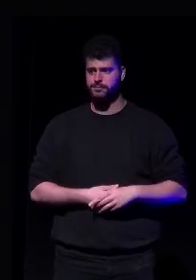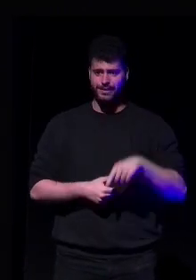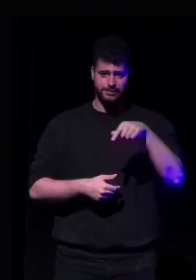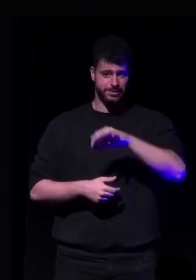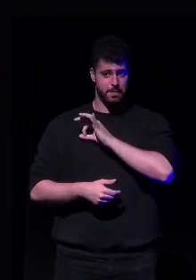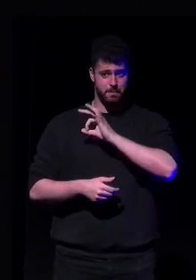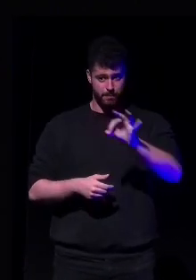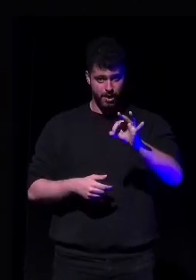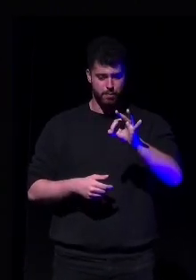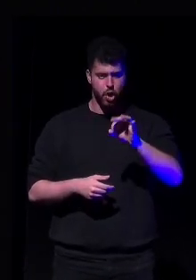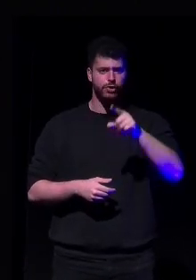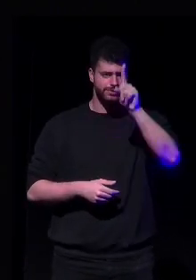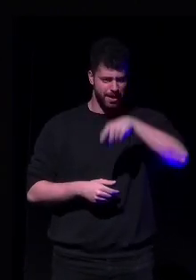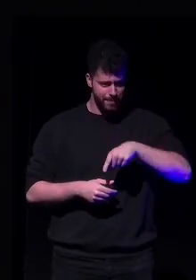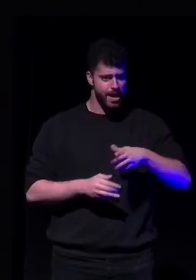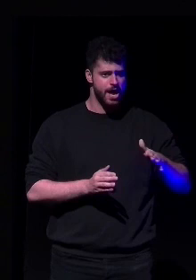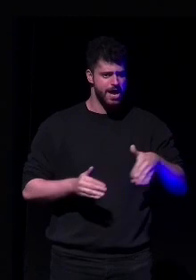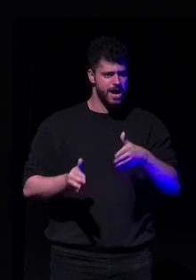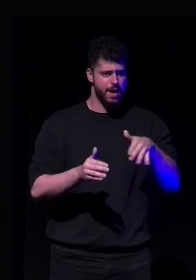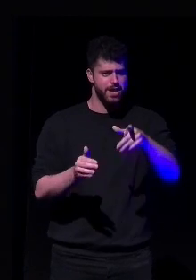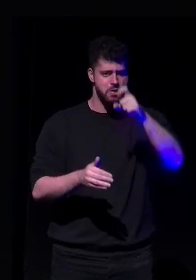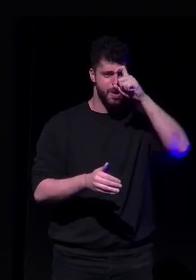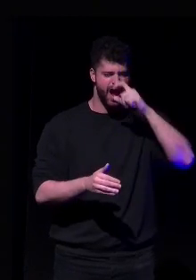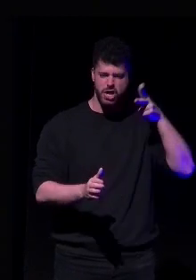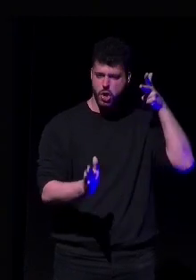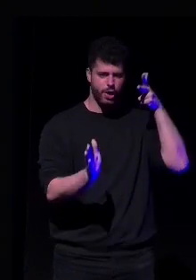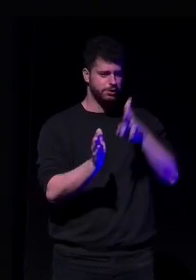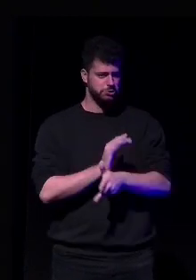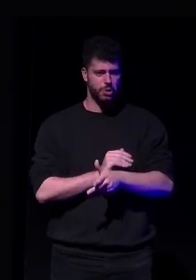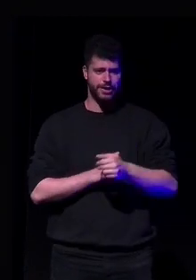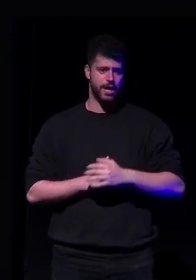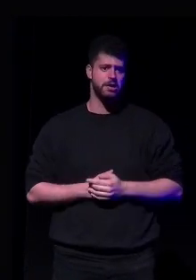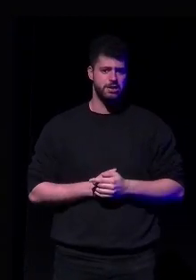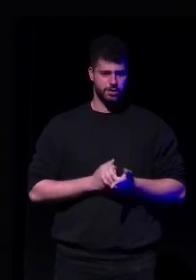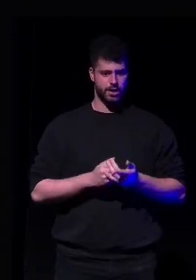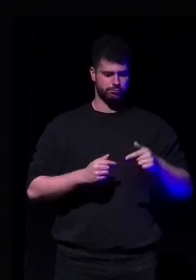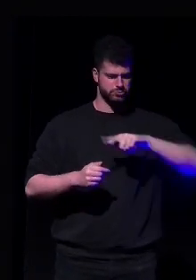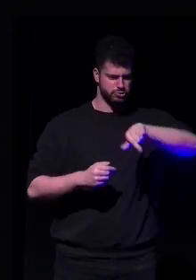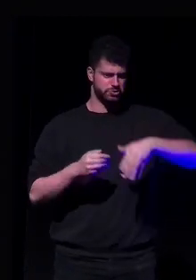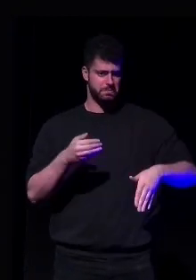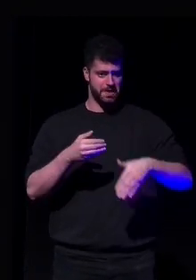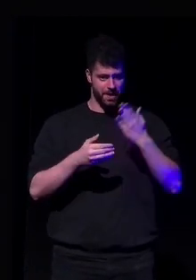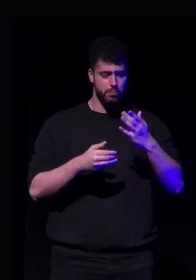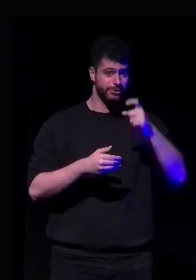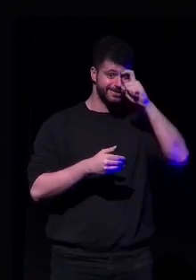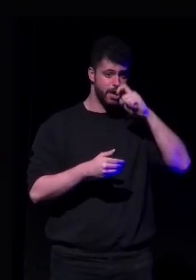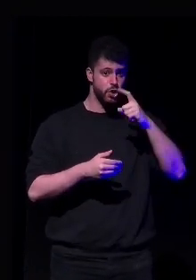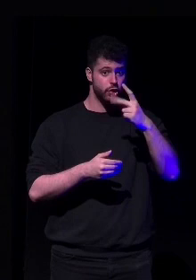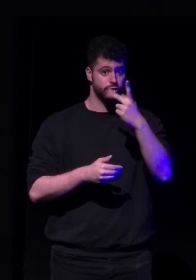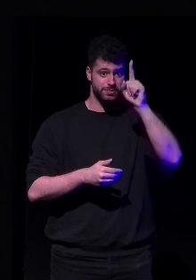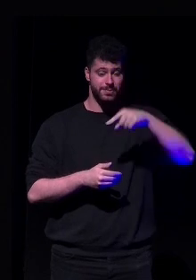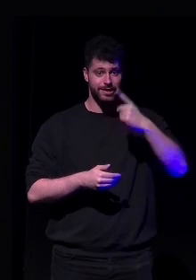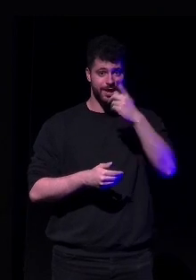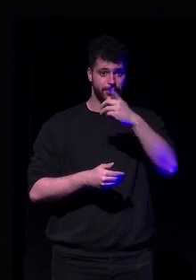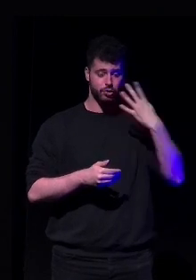és un premi a la trajectòria i a l'històric que ja portem acumulat amb vosaltres des de l'any 2014, si no m'equivoco.